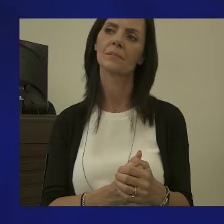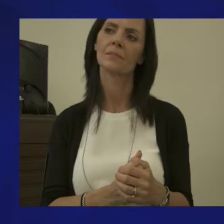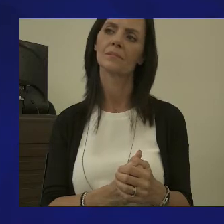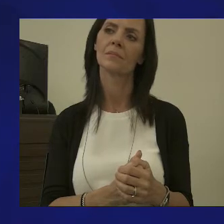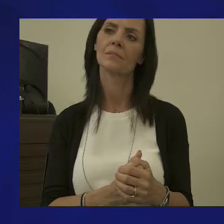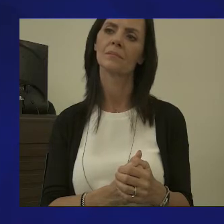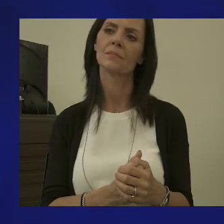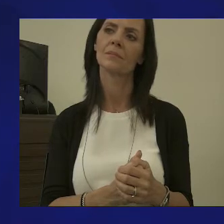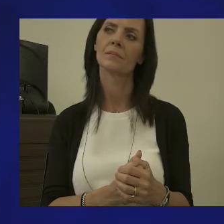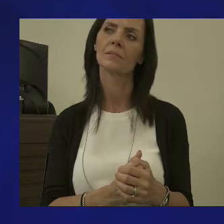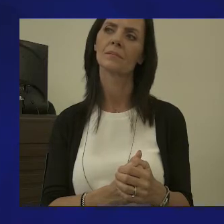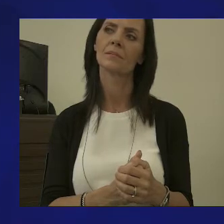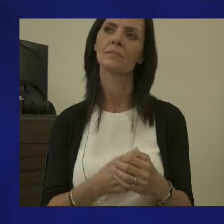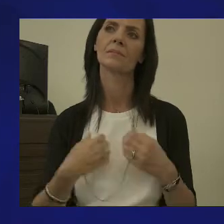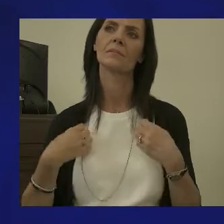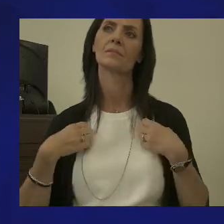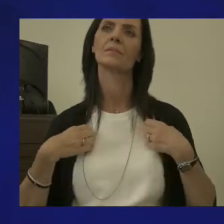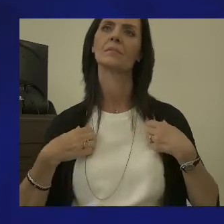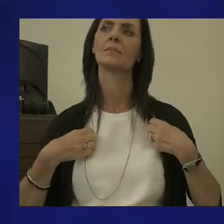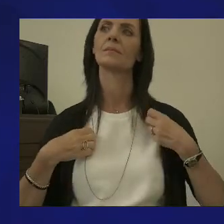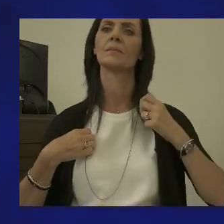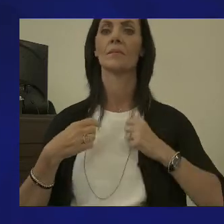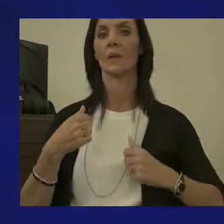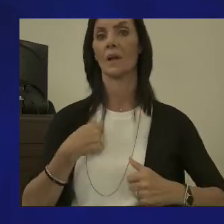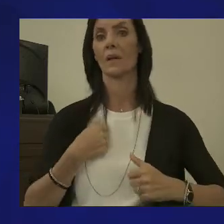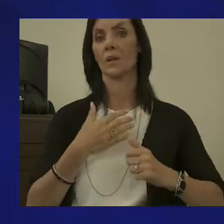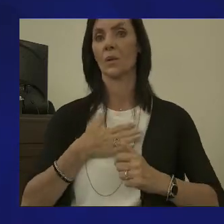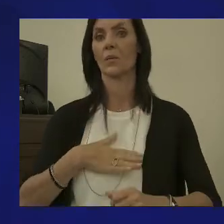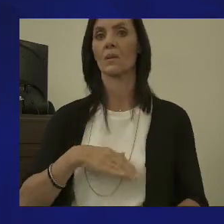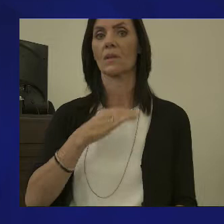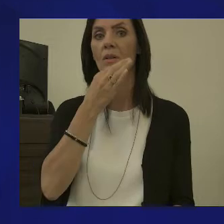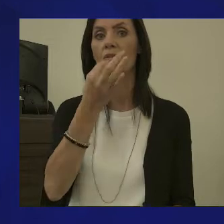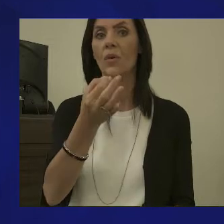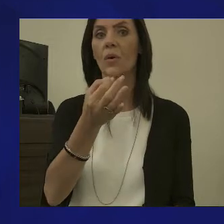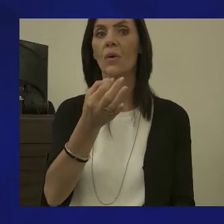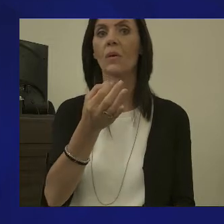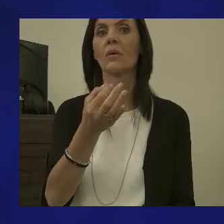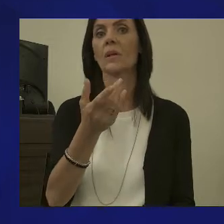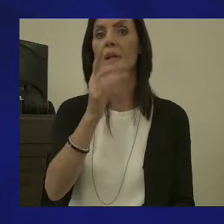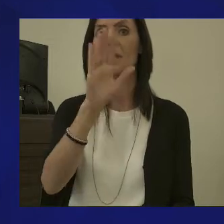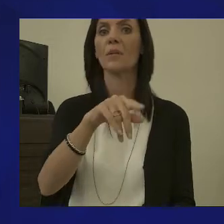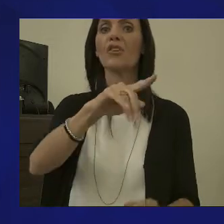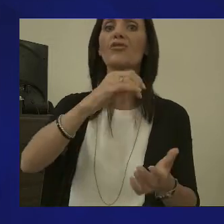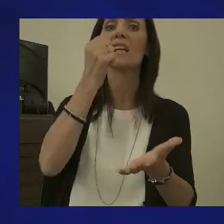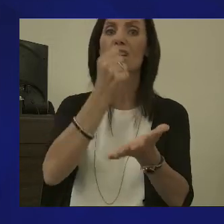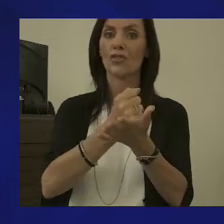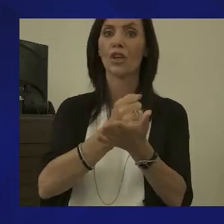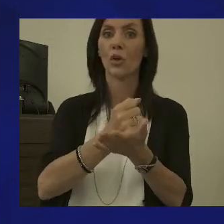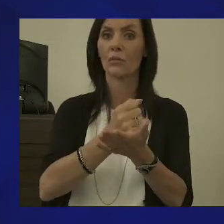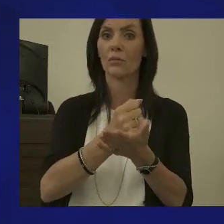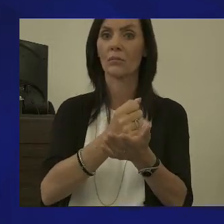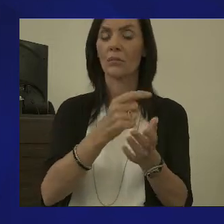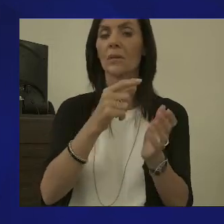בבקשה. כן, יש מיקרופון. קודם כל אני רוצה לשאול אם מפעל הזה, יש כרגע רישיון בתוקף, ואם בעבר